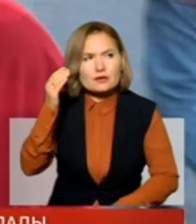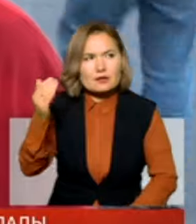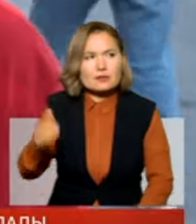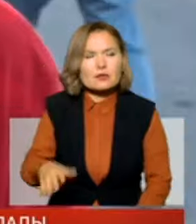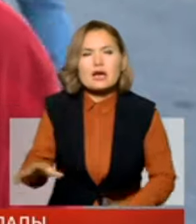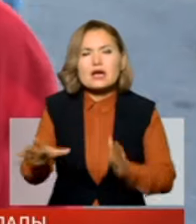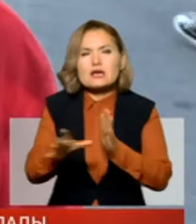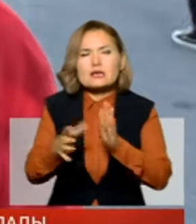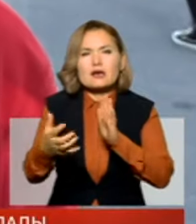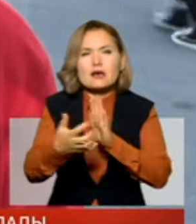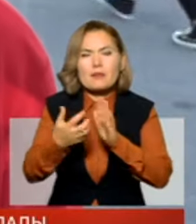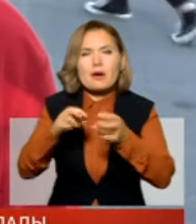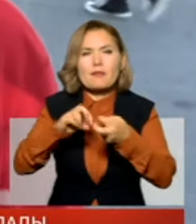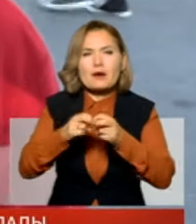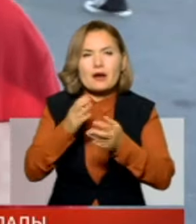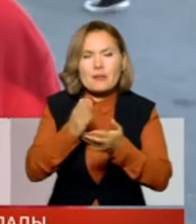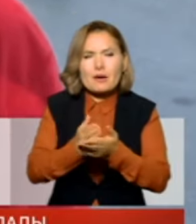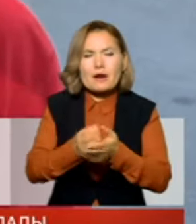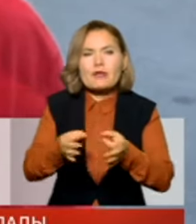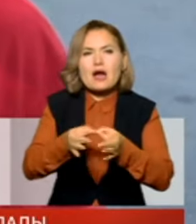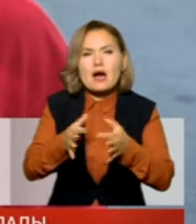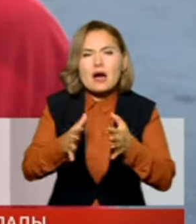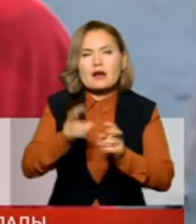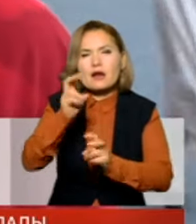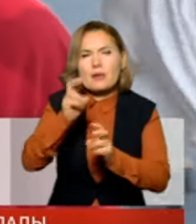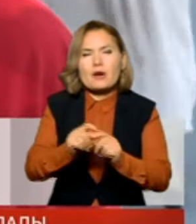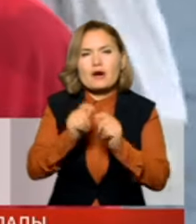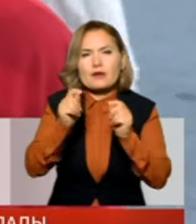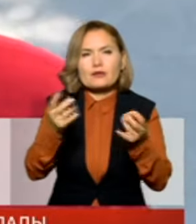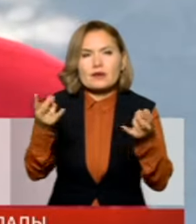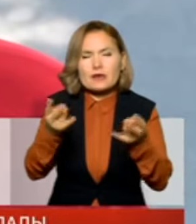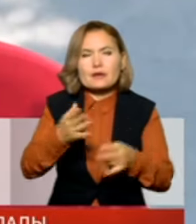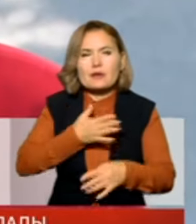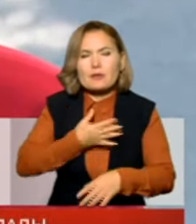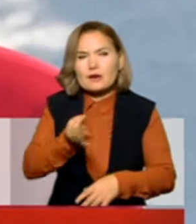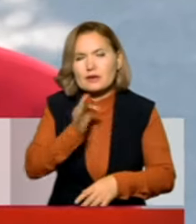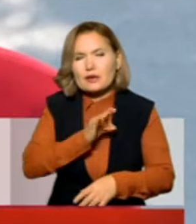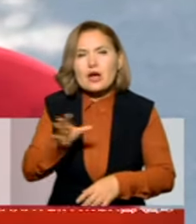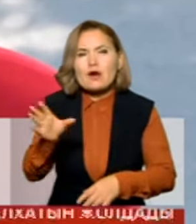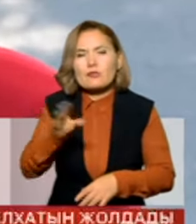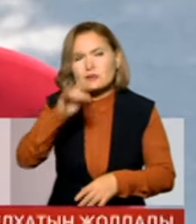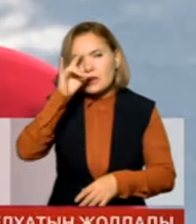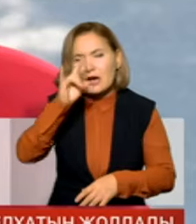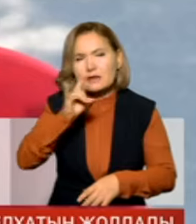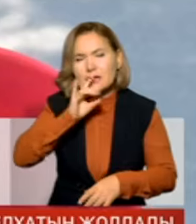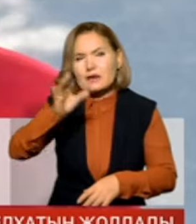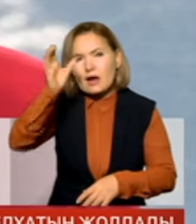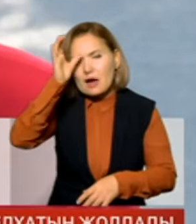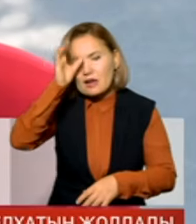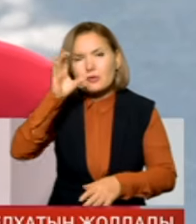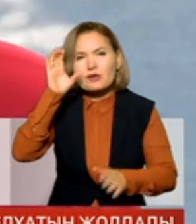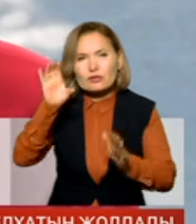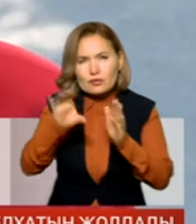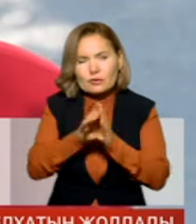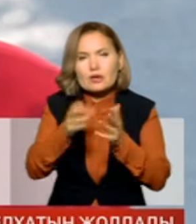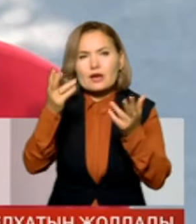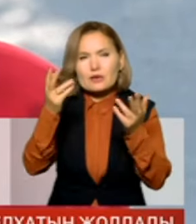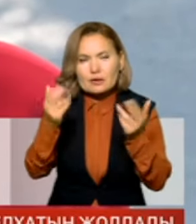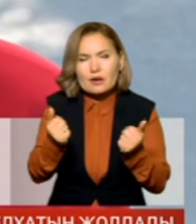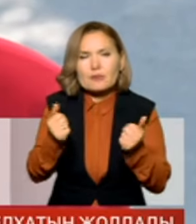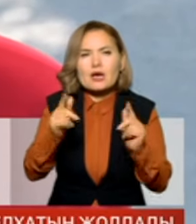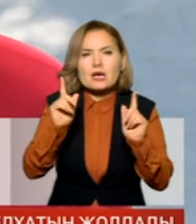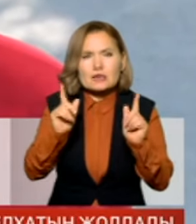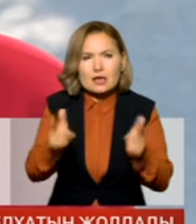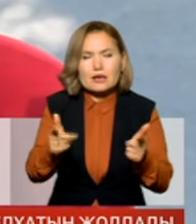тапшы болып жатқандықтан АЭС тұрғызу өте тиімді деп жатыр бізге. Біз тұл қалымдардың айтқан сөзіне жығыламыз, айтқан сөзіне